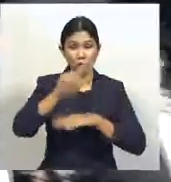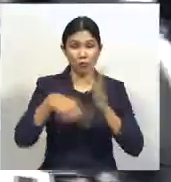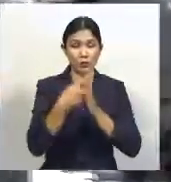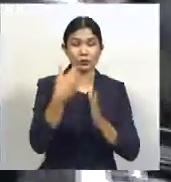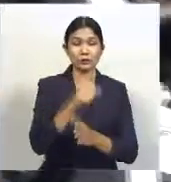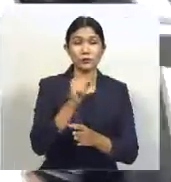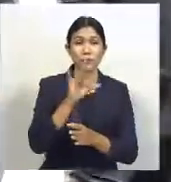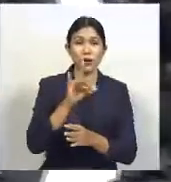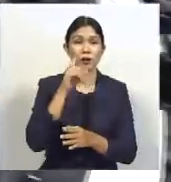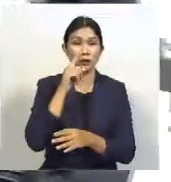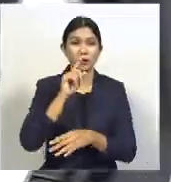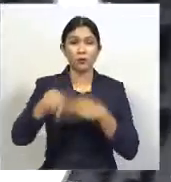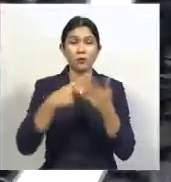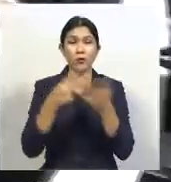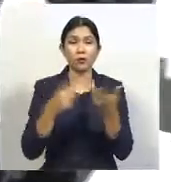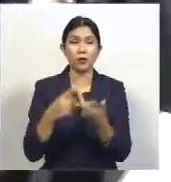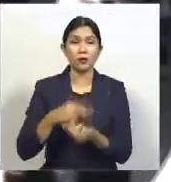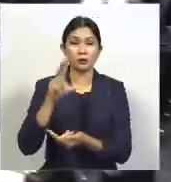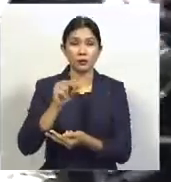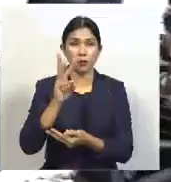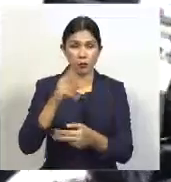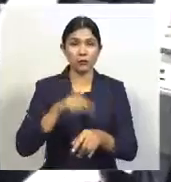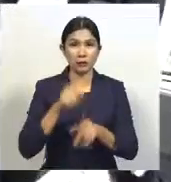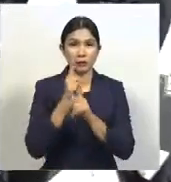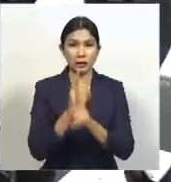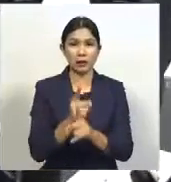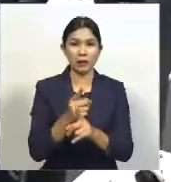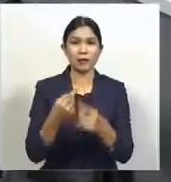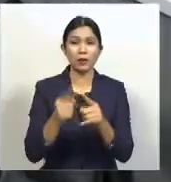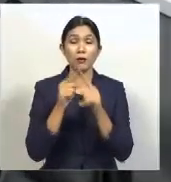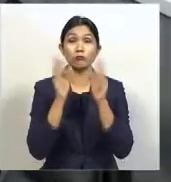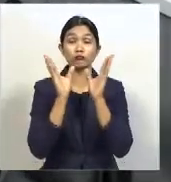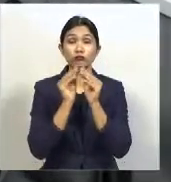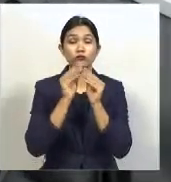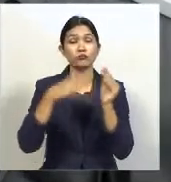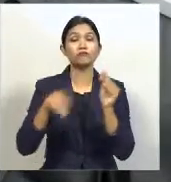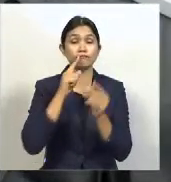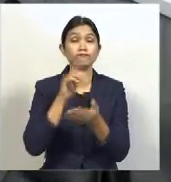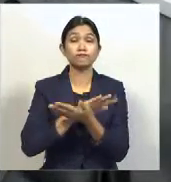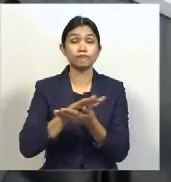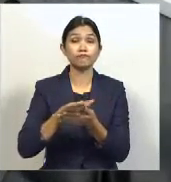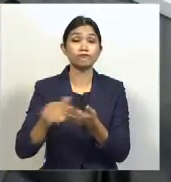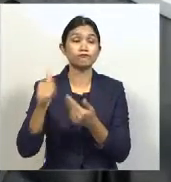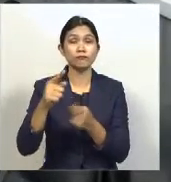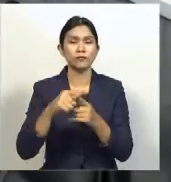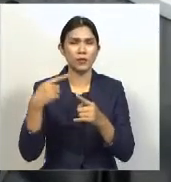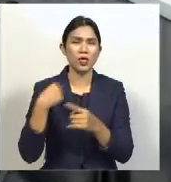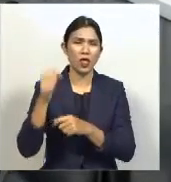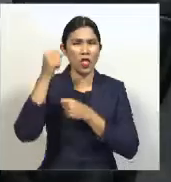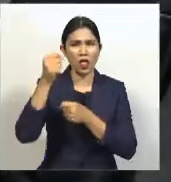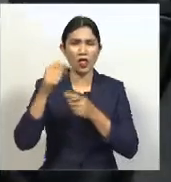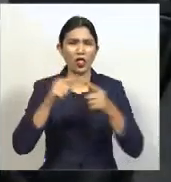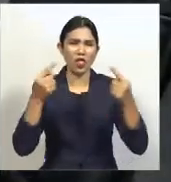ชั่วโมงรวม36ชั่วโมงตอนนี้ยังคงอยู่ในกรอบนะครับและบรรยากาศการประชุมเป็นไปด้วยความราบรื่นอย่างที่บอกไปมีการประท้วงเล็ก